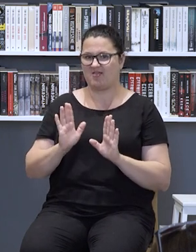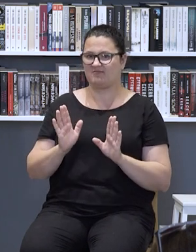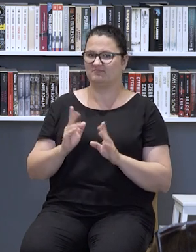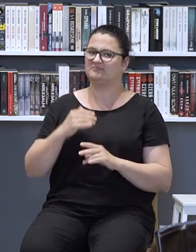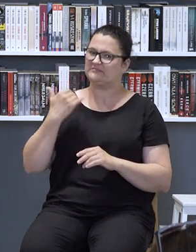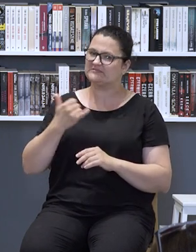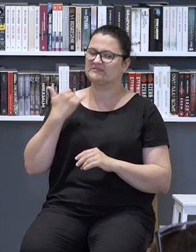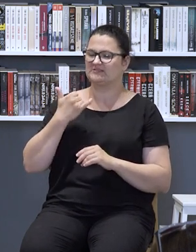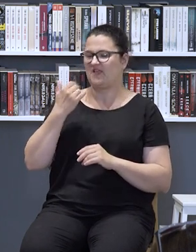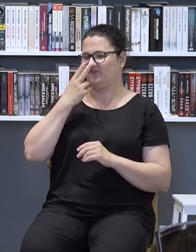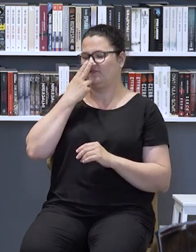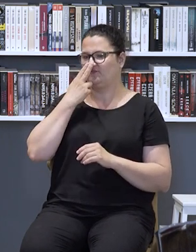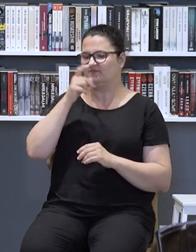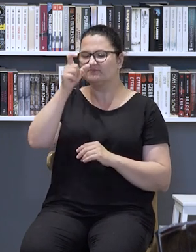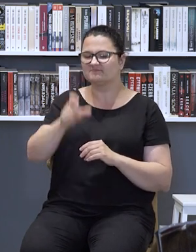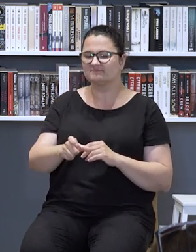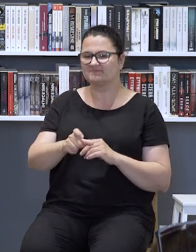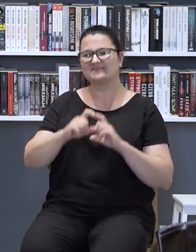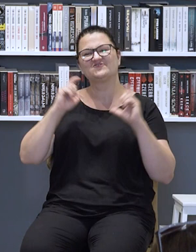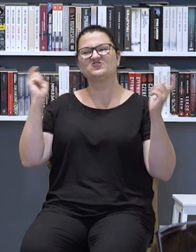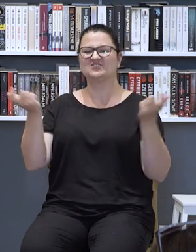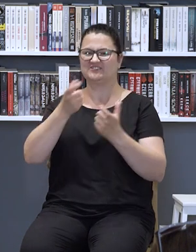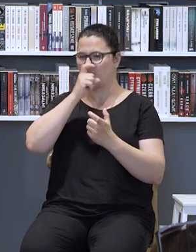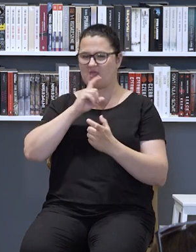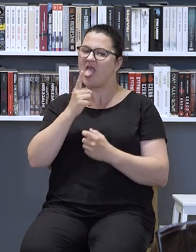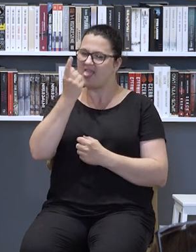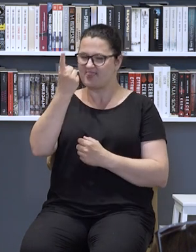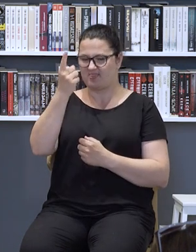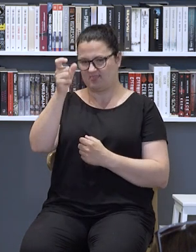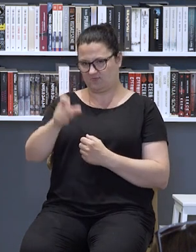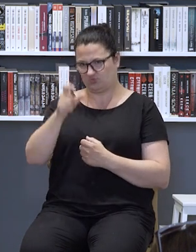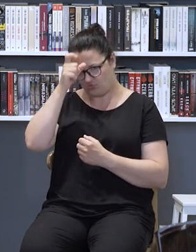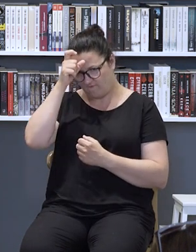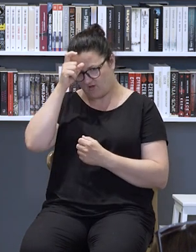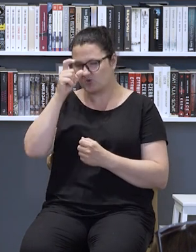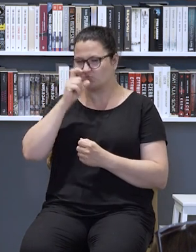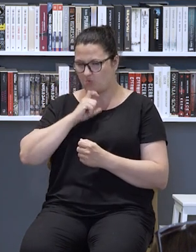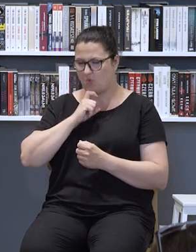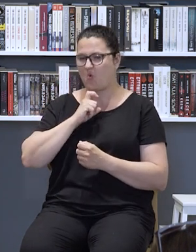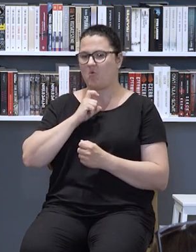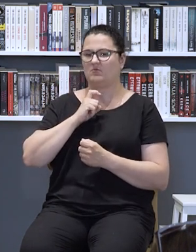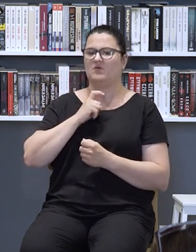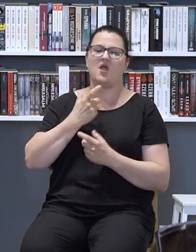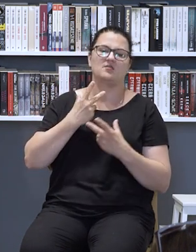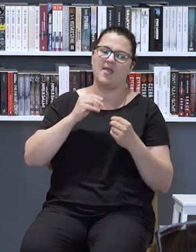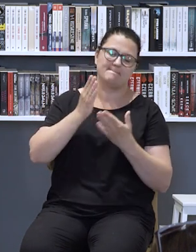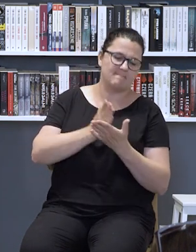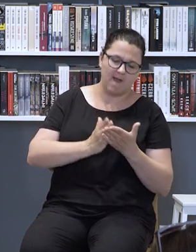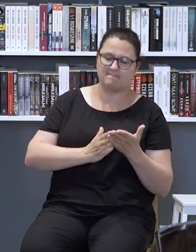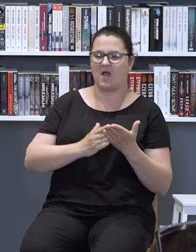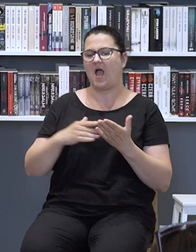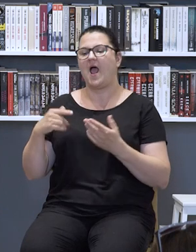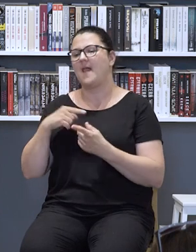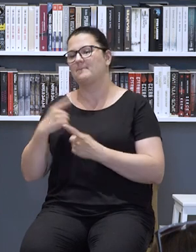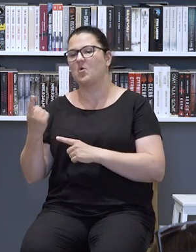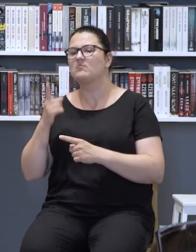zło czyni jednostka. To nie jest właśnie ani mapa, ani ten